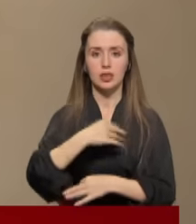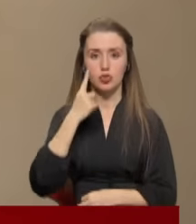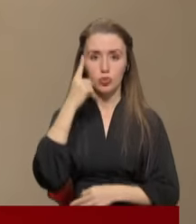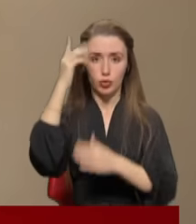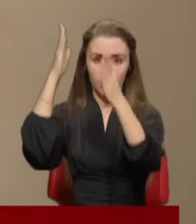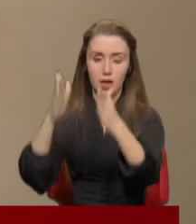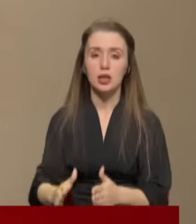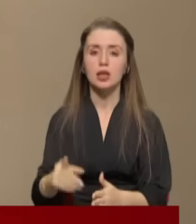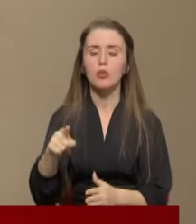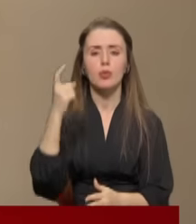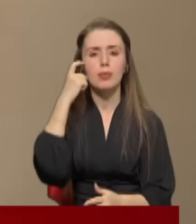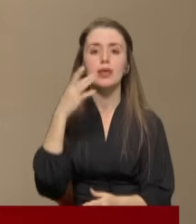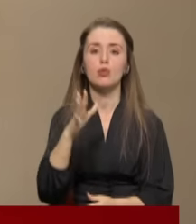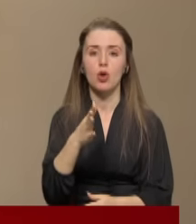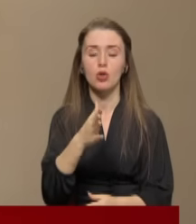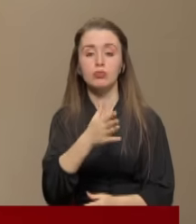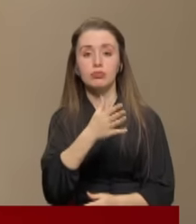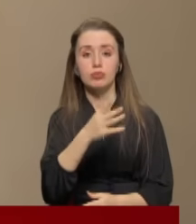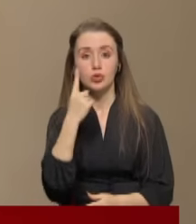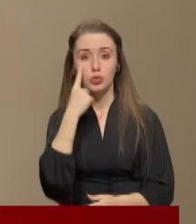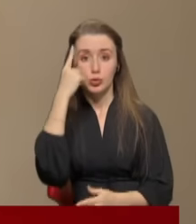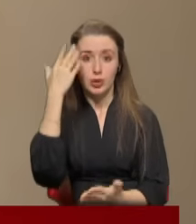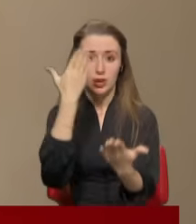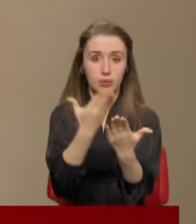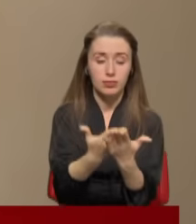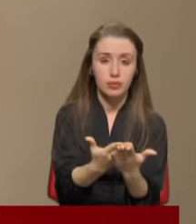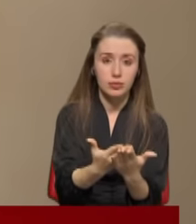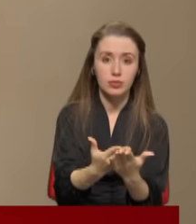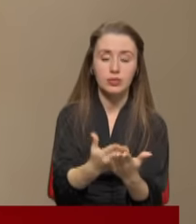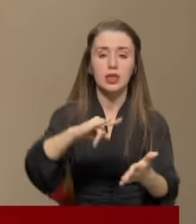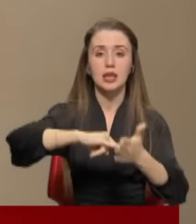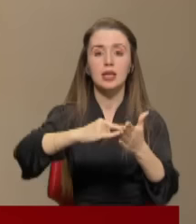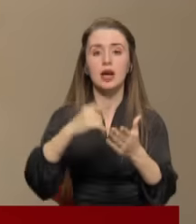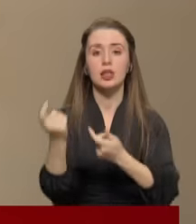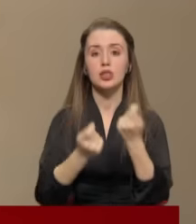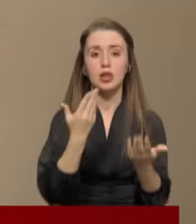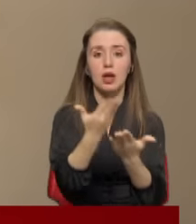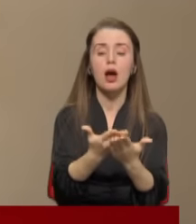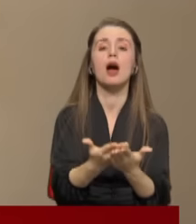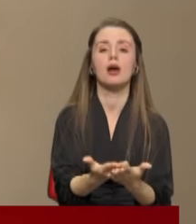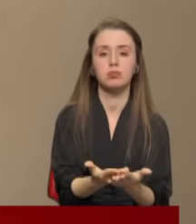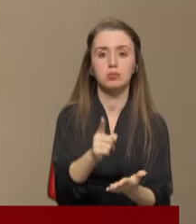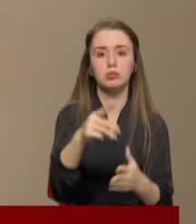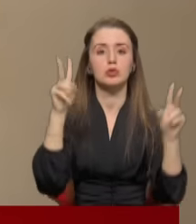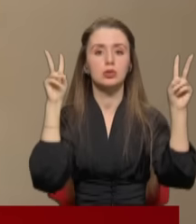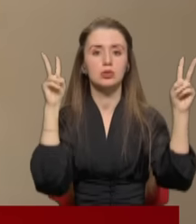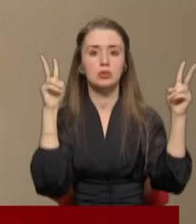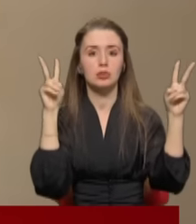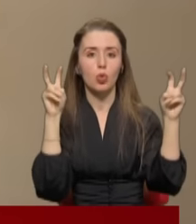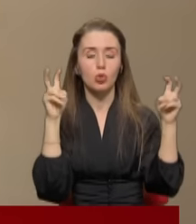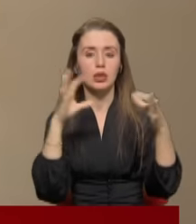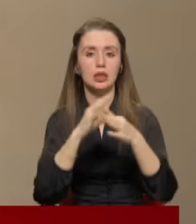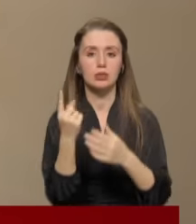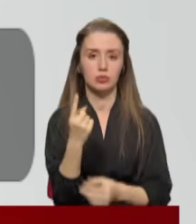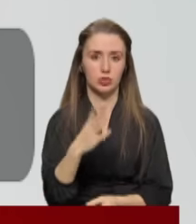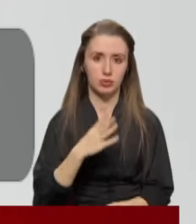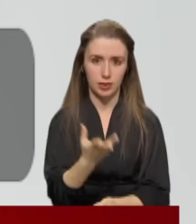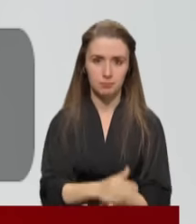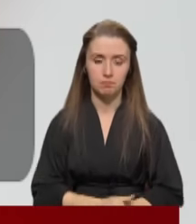aslında olmadığı, henüz daha Cumhurbaşkanı'nın önüne idari işler tarafından getirilmediği yönünde iyi niyetli bir yorum